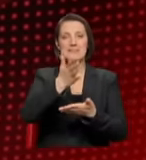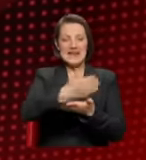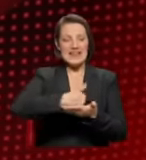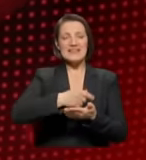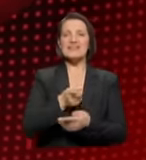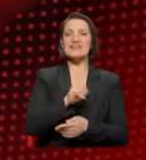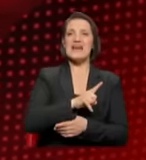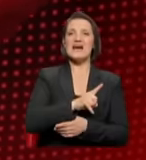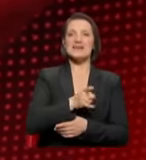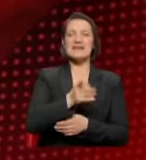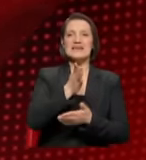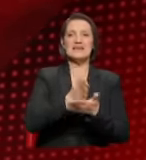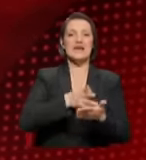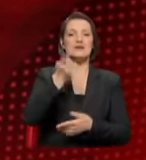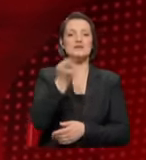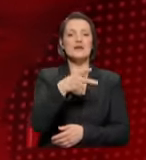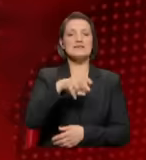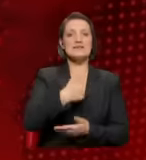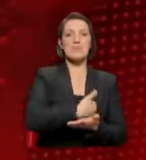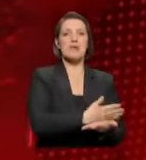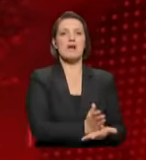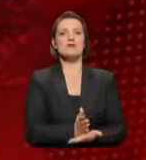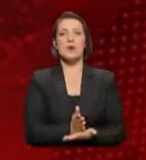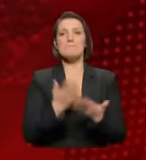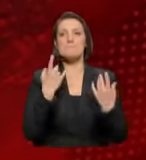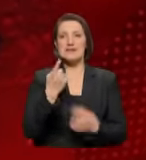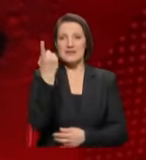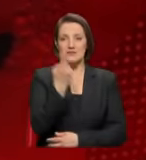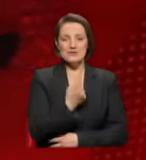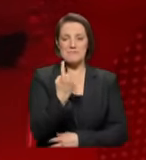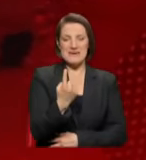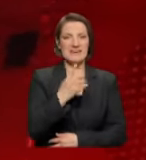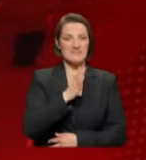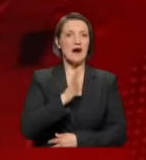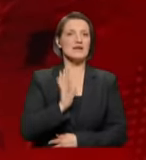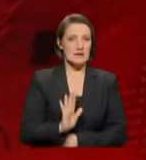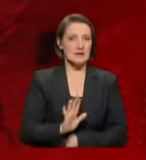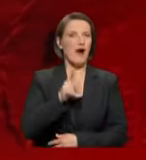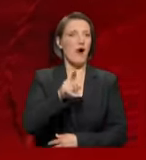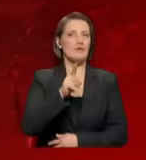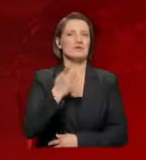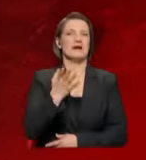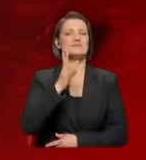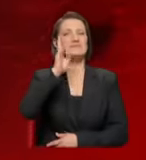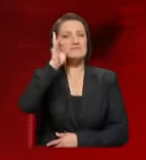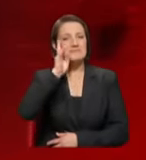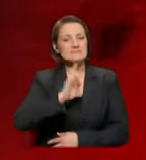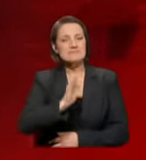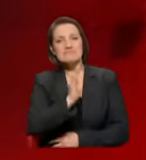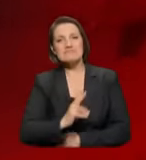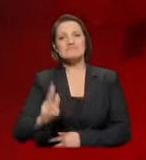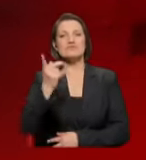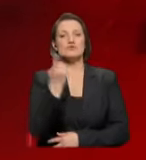yarısını %80'imiz paylaşıyoruz. Hatta bir de %1'lik kesim var ki onlar servetin